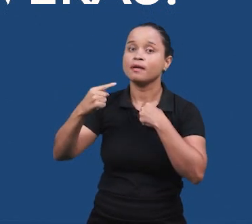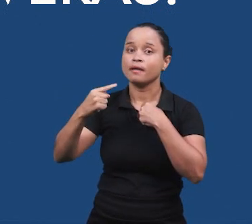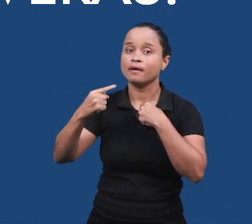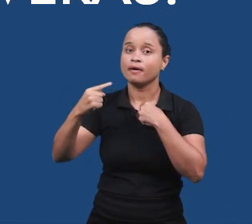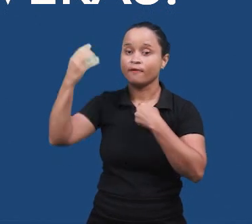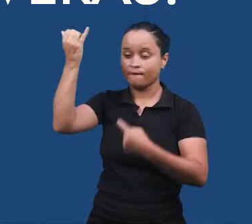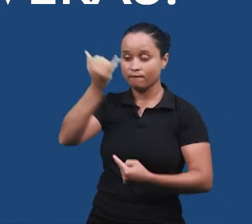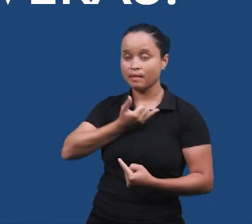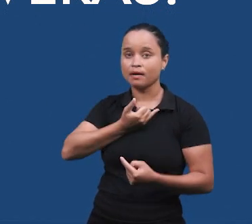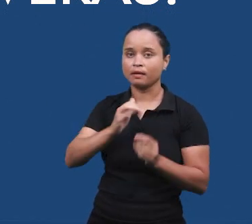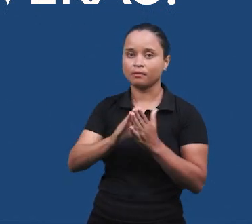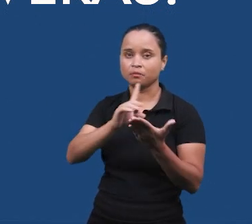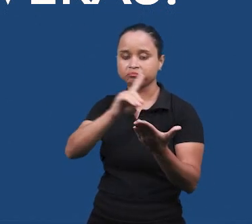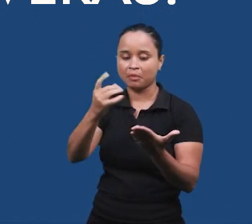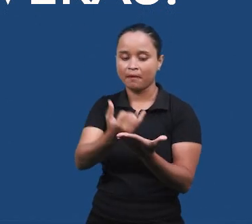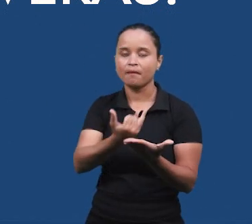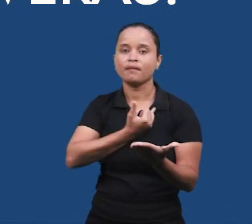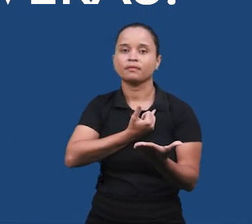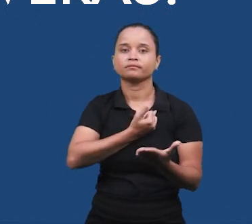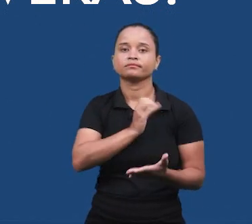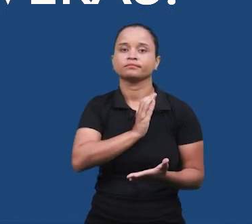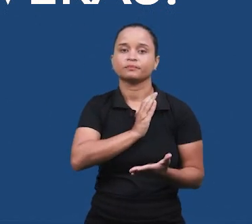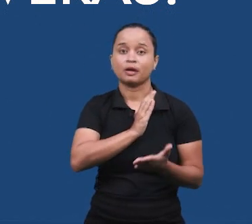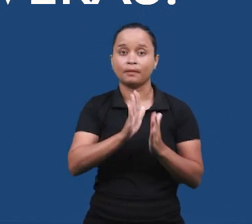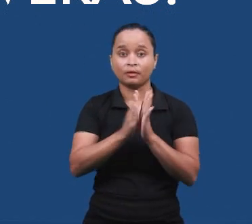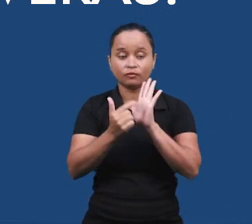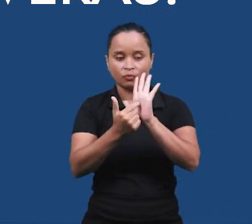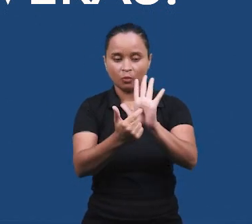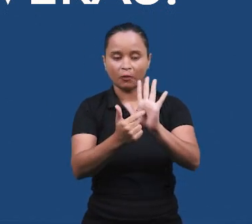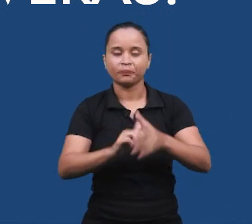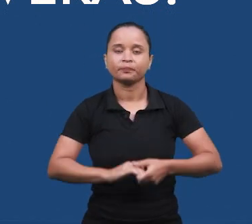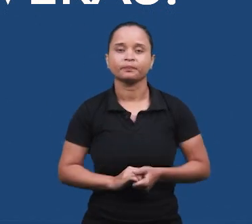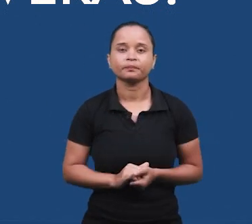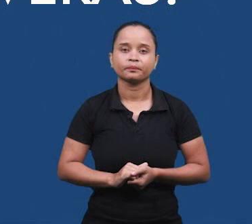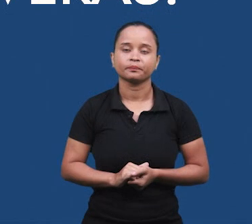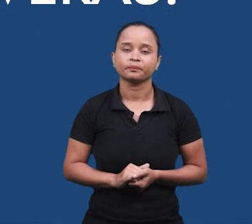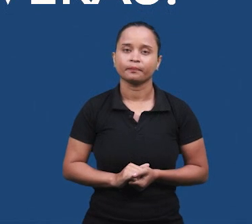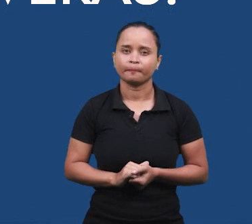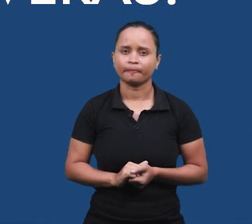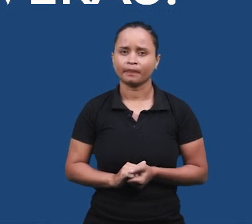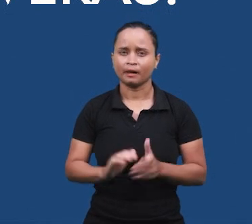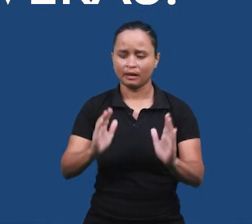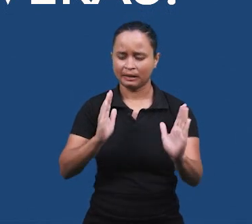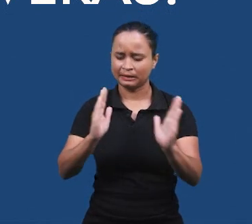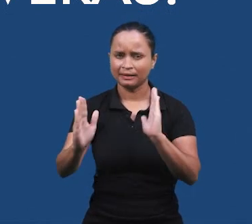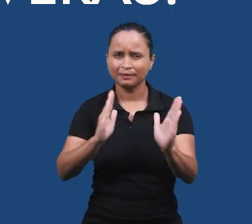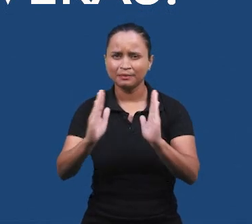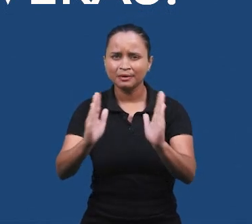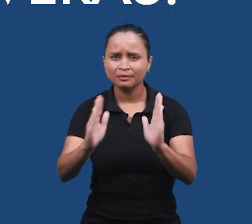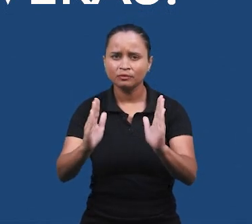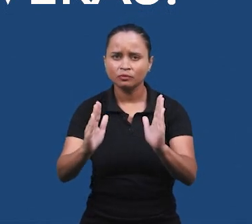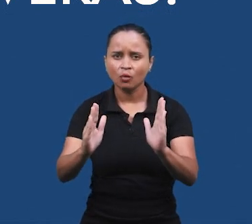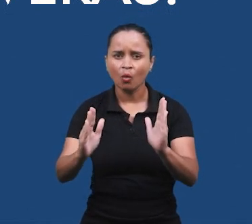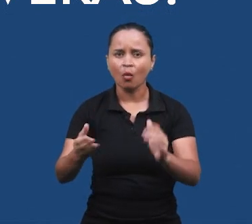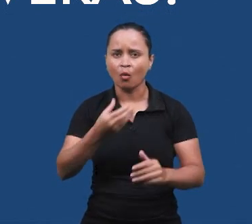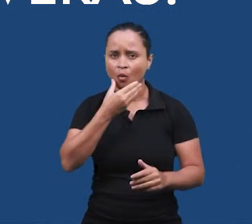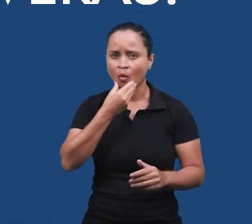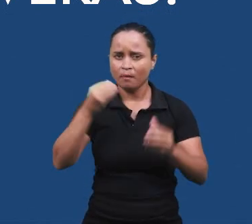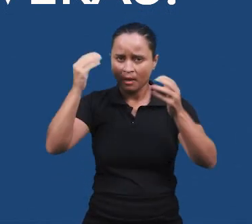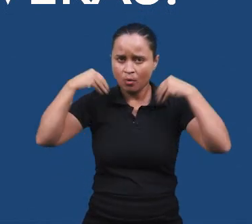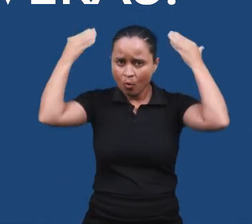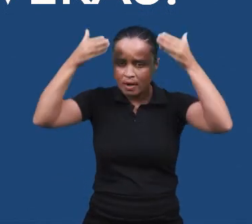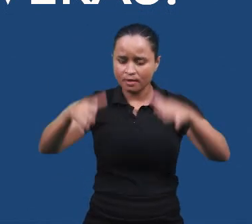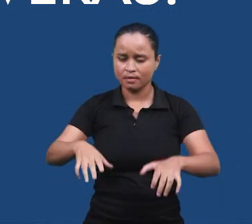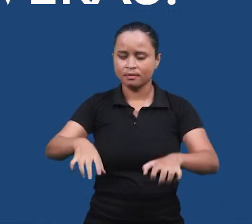le Seigneur veut nous parler à travers la parole, qui nous dit: dans ces jours, Ézéchias est tombé malade